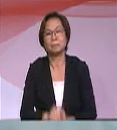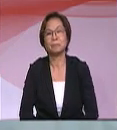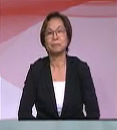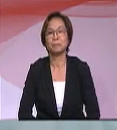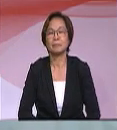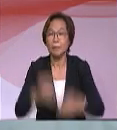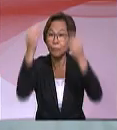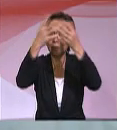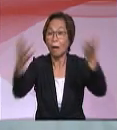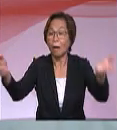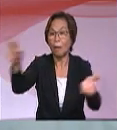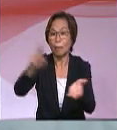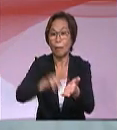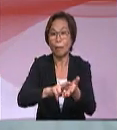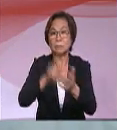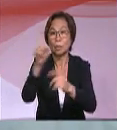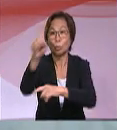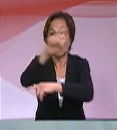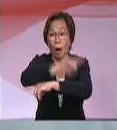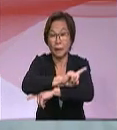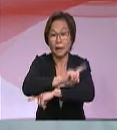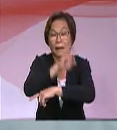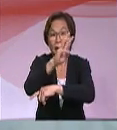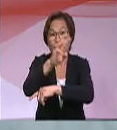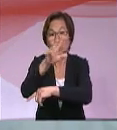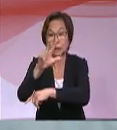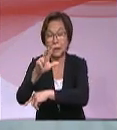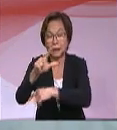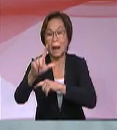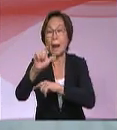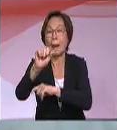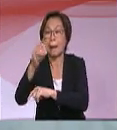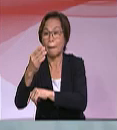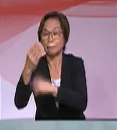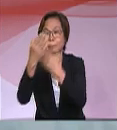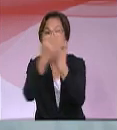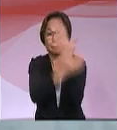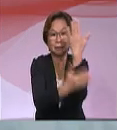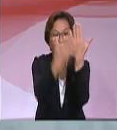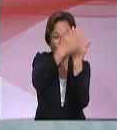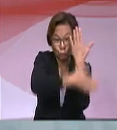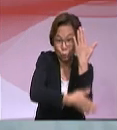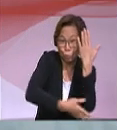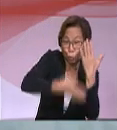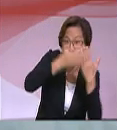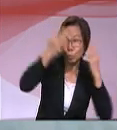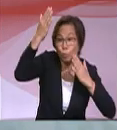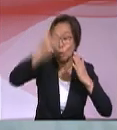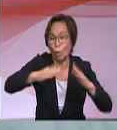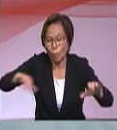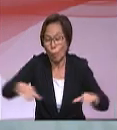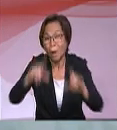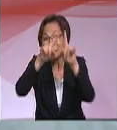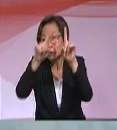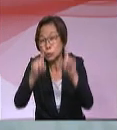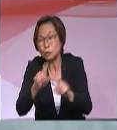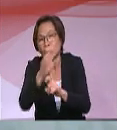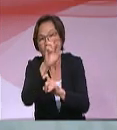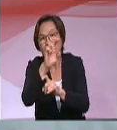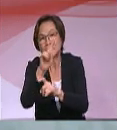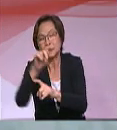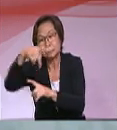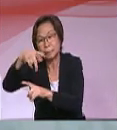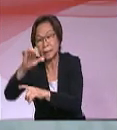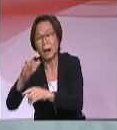Seterusnya, dimaklumkan laporan kapasiti harian 63 makmal COVID-19 di seluruh negara yang menjalankan ujian RT-PCR setakat